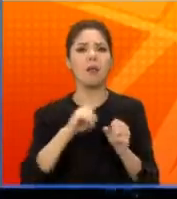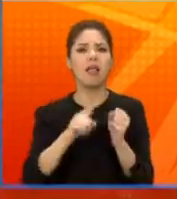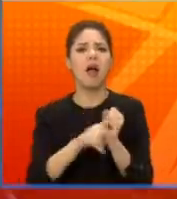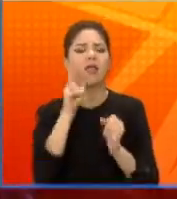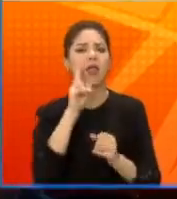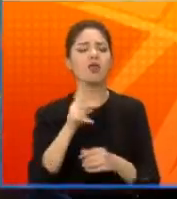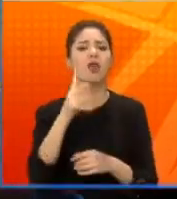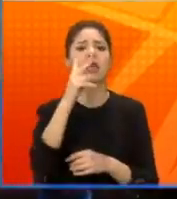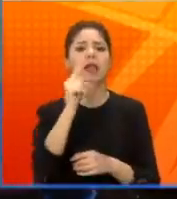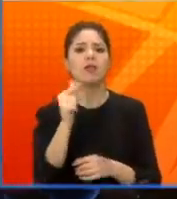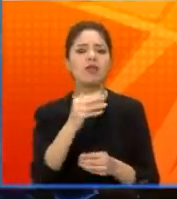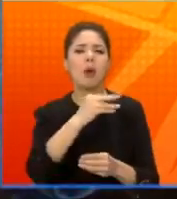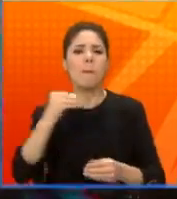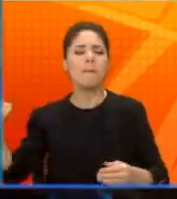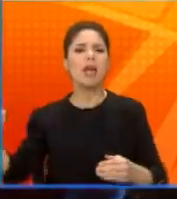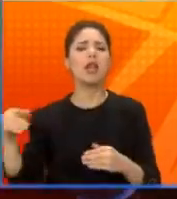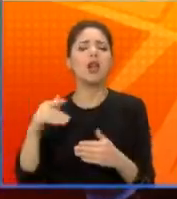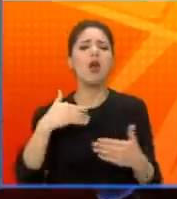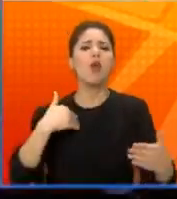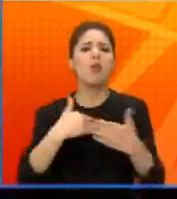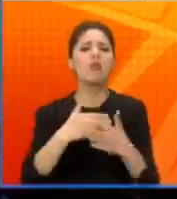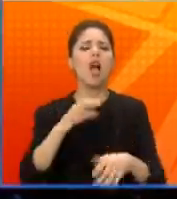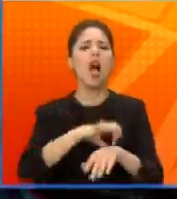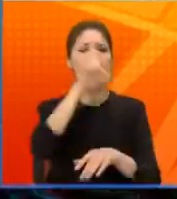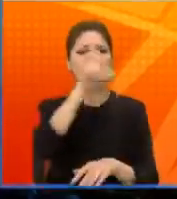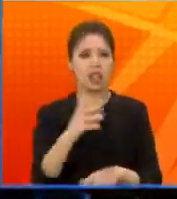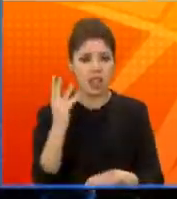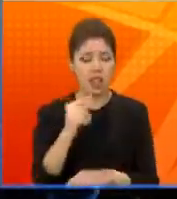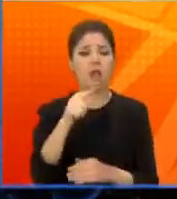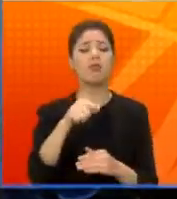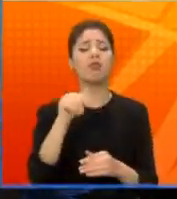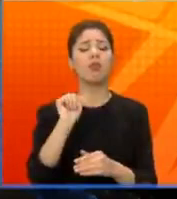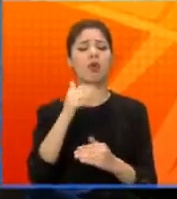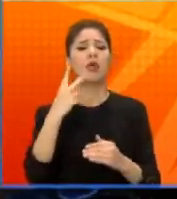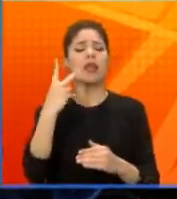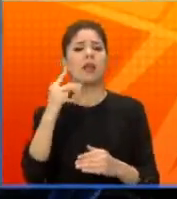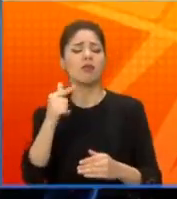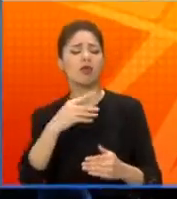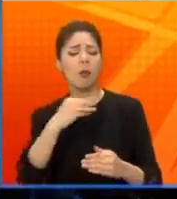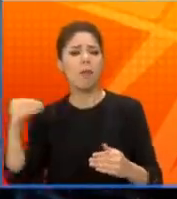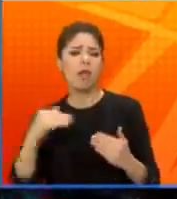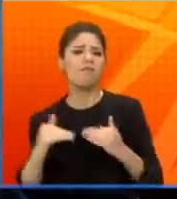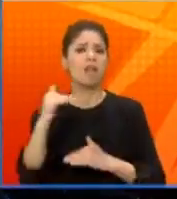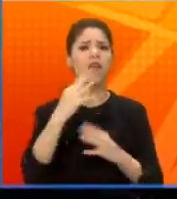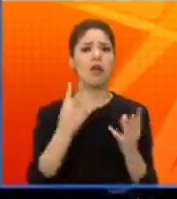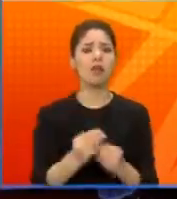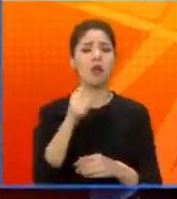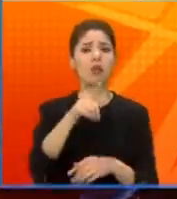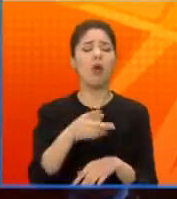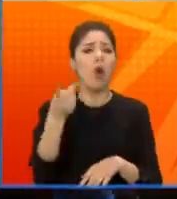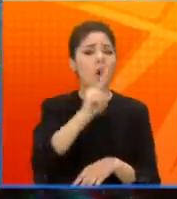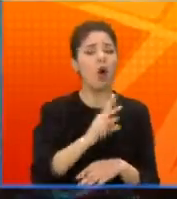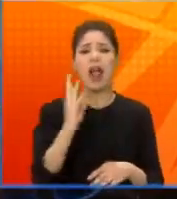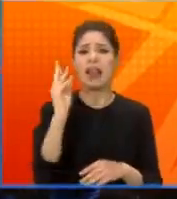sonu 2,5 milyon sınırını zorlayan vaka sayısı bugün o sınırı da aştı. Şu ana dek salgına kurban verilen